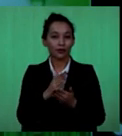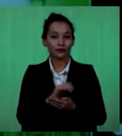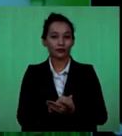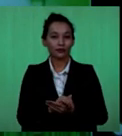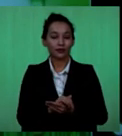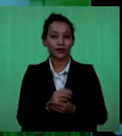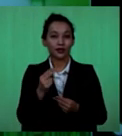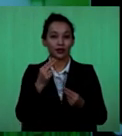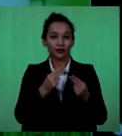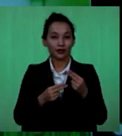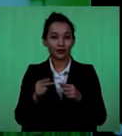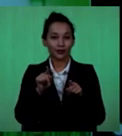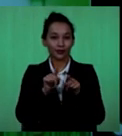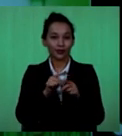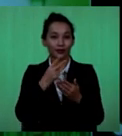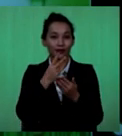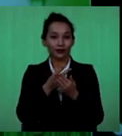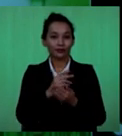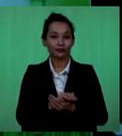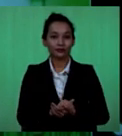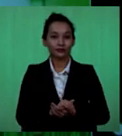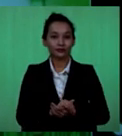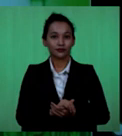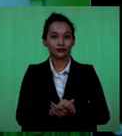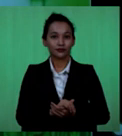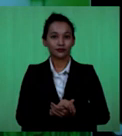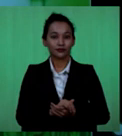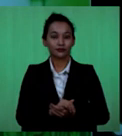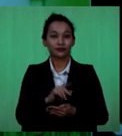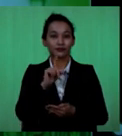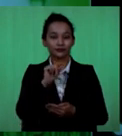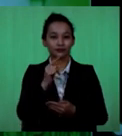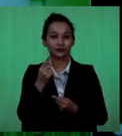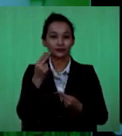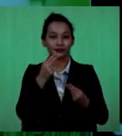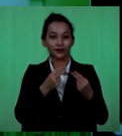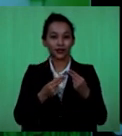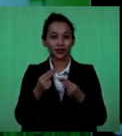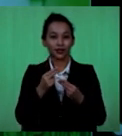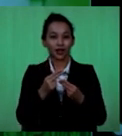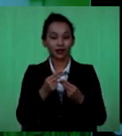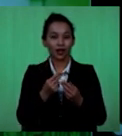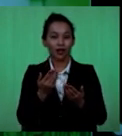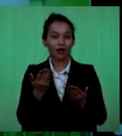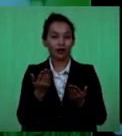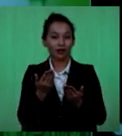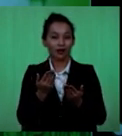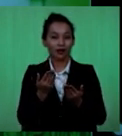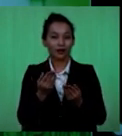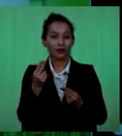edik rasmini, rasm o'xshadimi, qarang. Qaldirg'ochni rasmini sizlarga oldingi darsda bosqichma-bosqich chizishni o'rgatgan